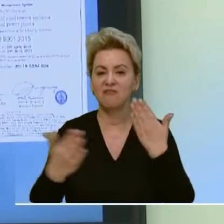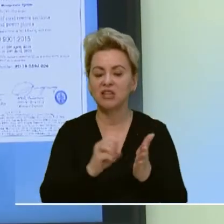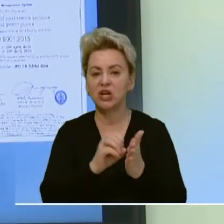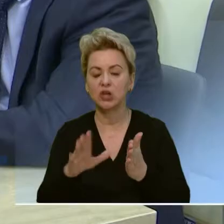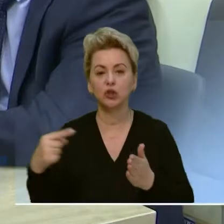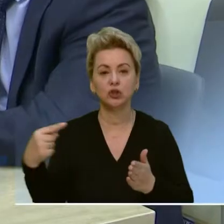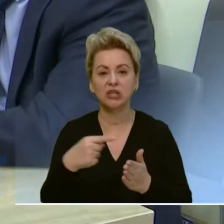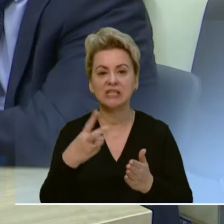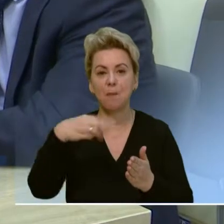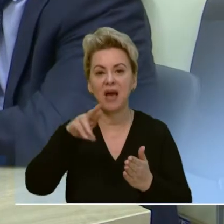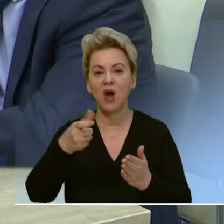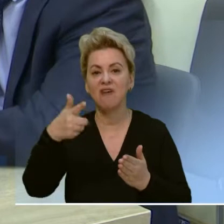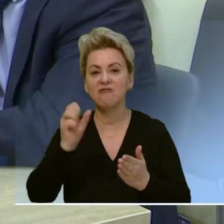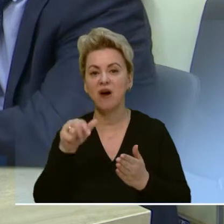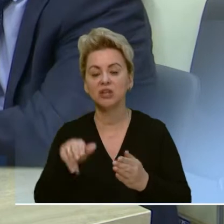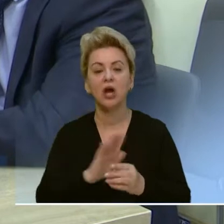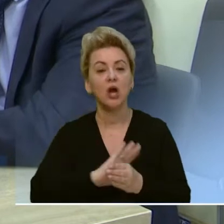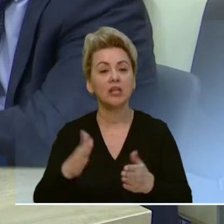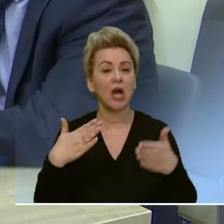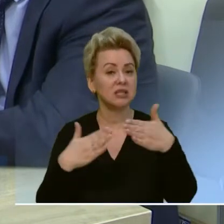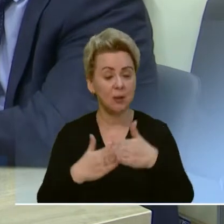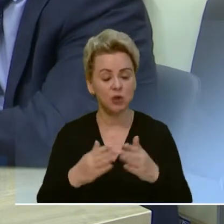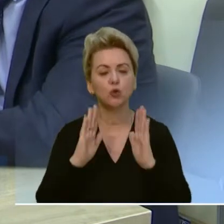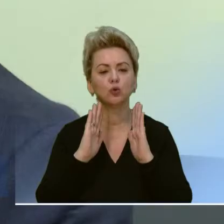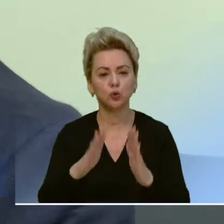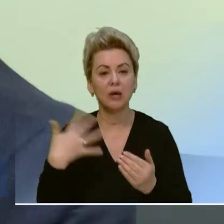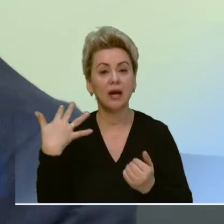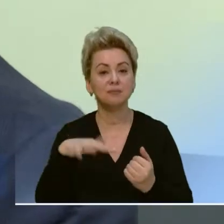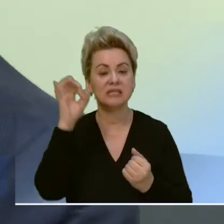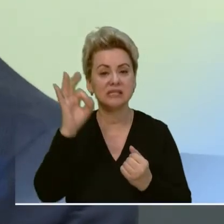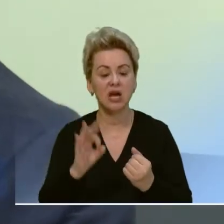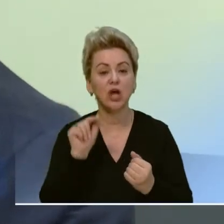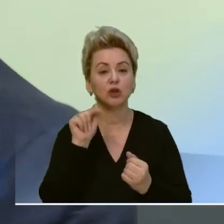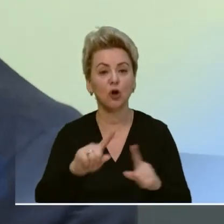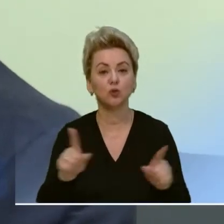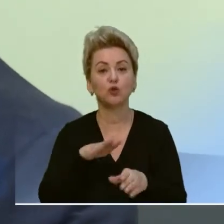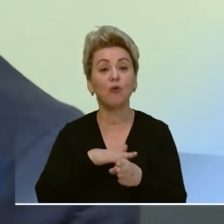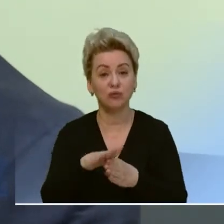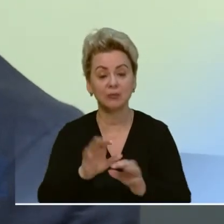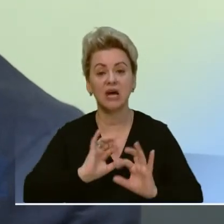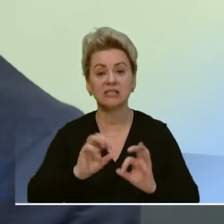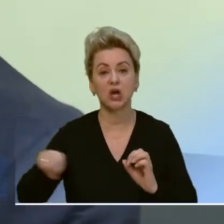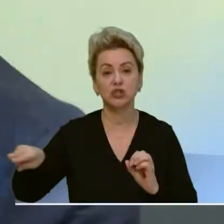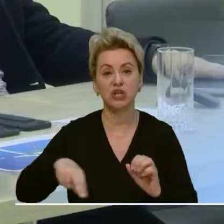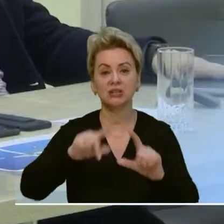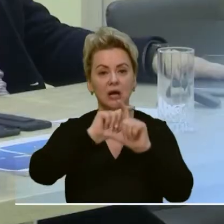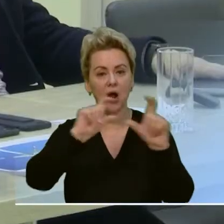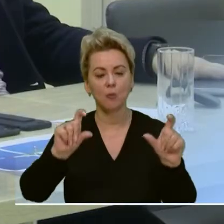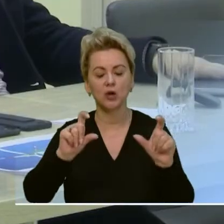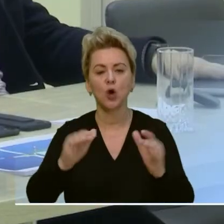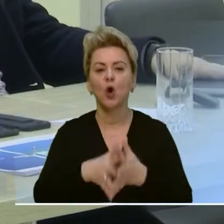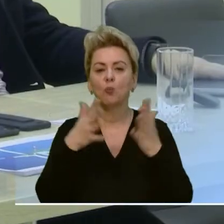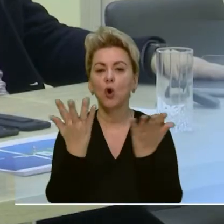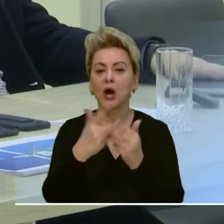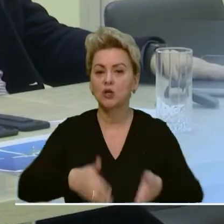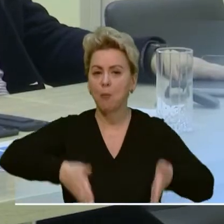ветроэнергетики 1000 мегаватт. И это не предел. Это только 50% от того, что сделано, рассказывает директор компании. Большее